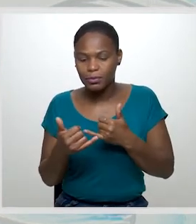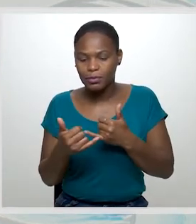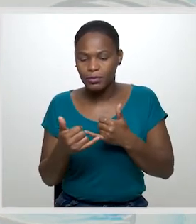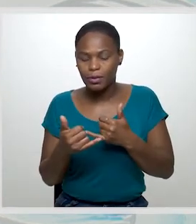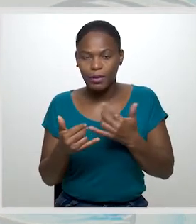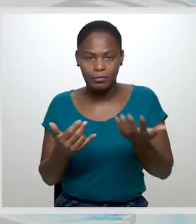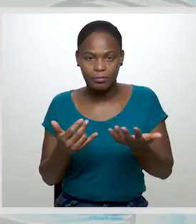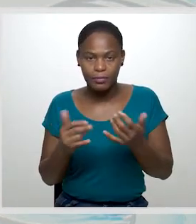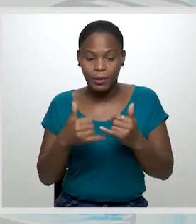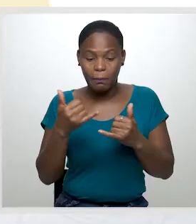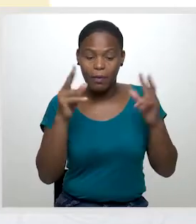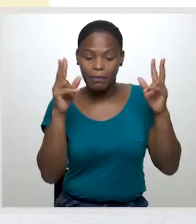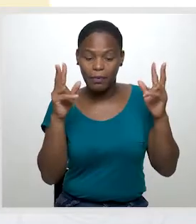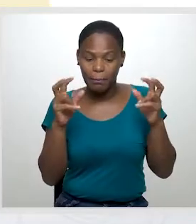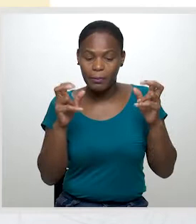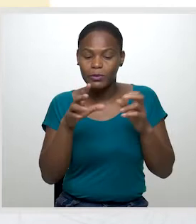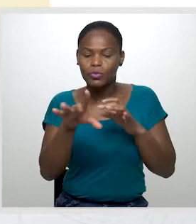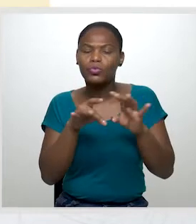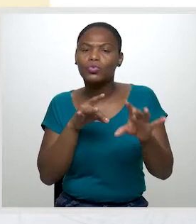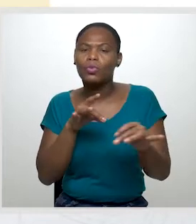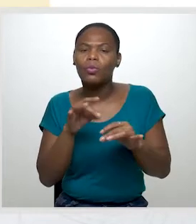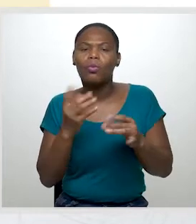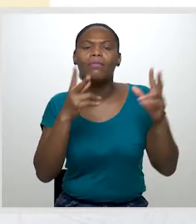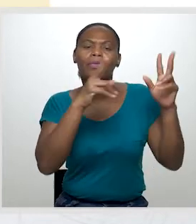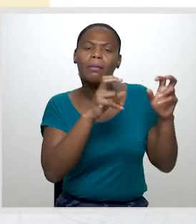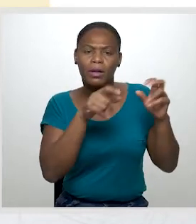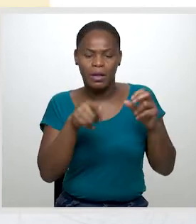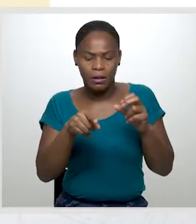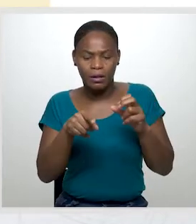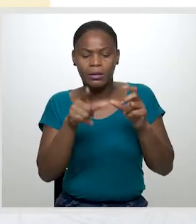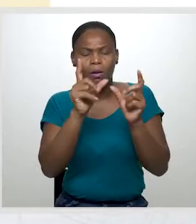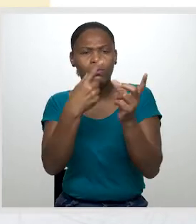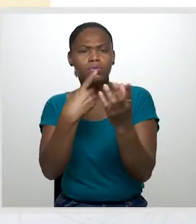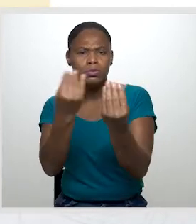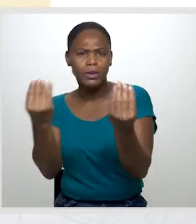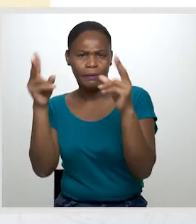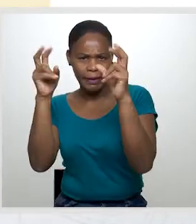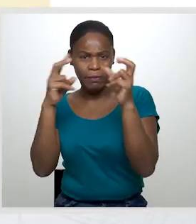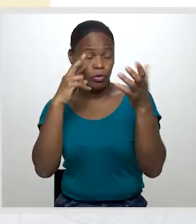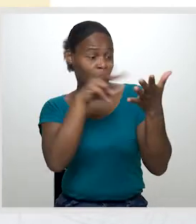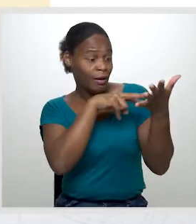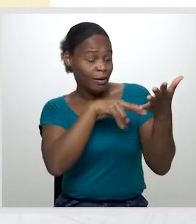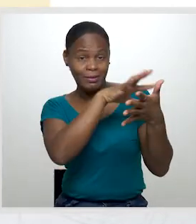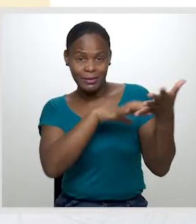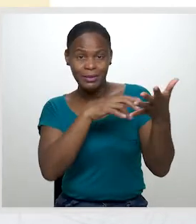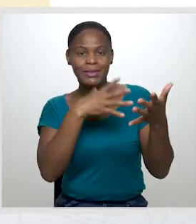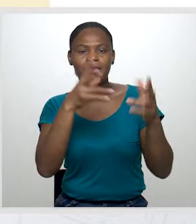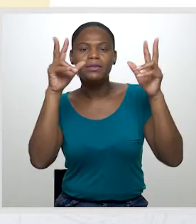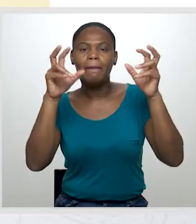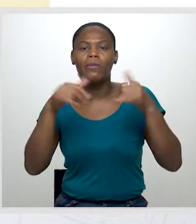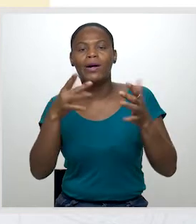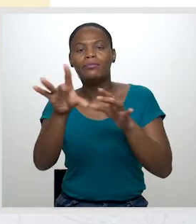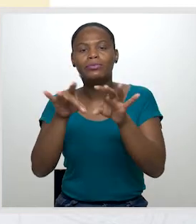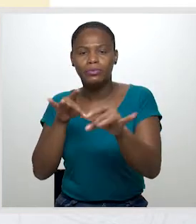à partir de ces thèmes, tu choisiras quels sont les thèmes qui sont abordés dans le test. Les thèmes,